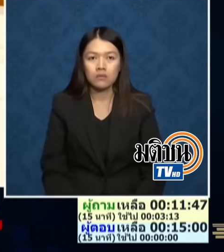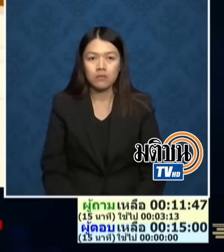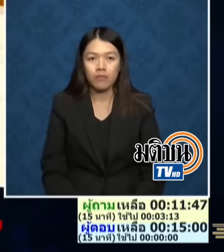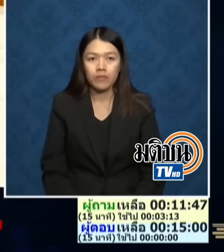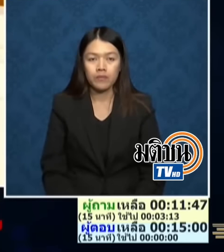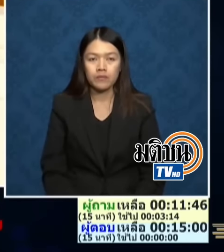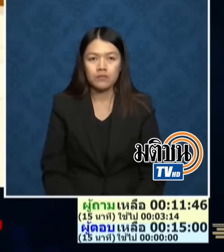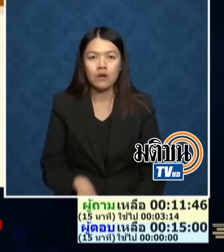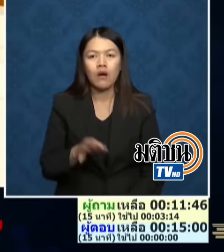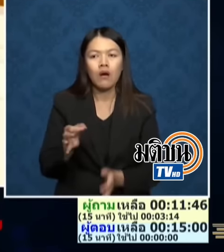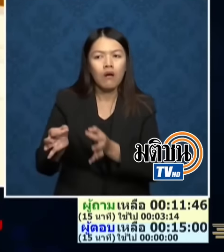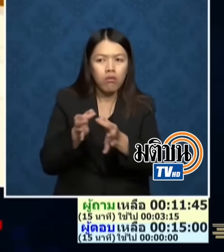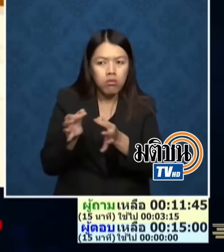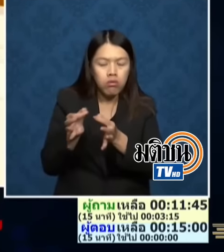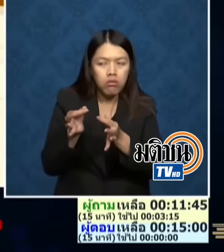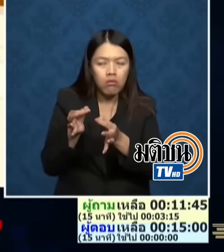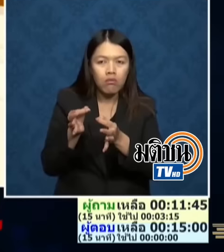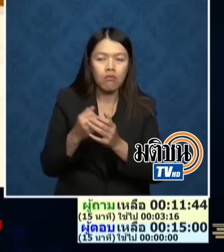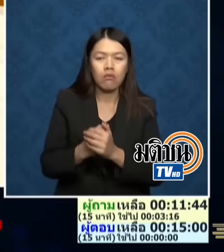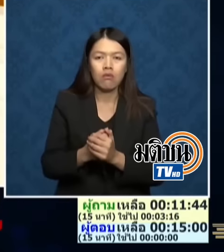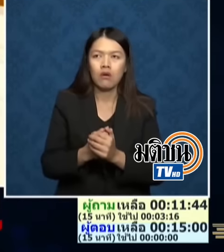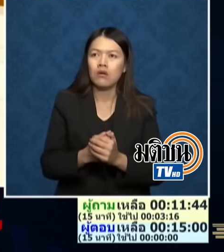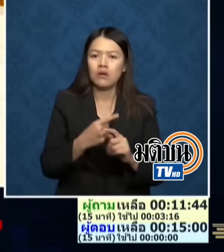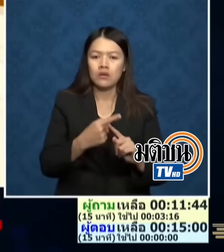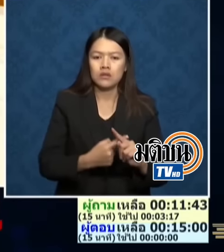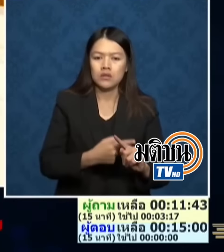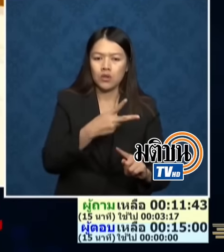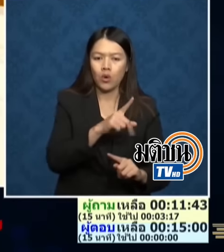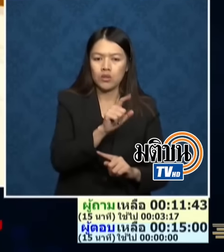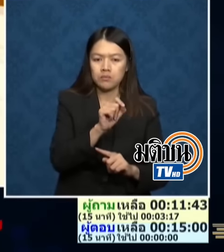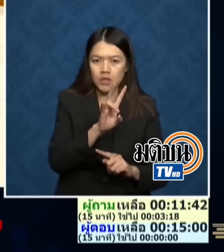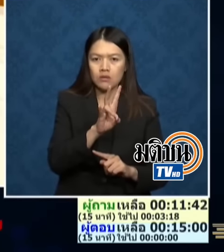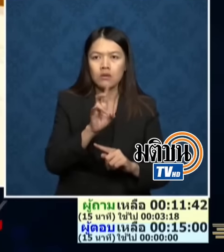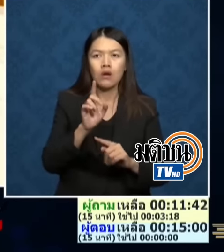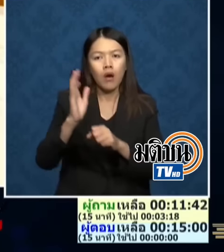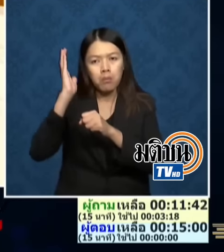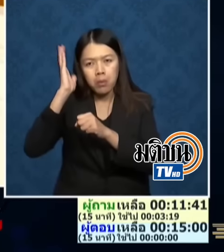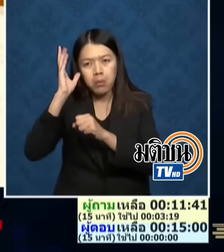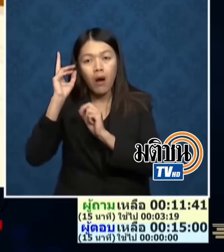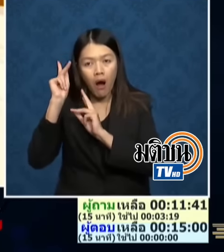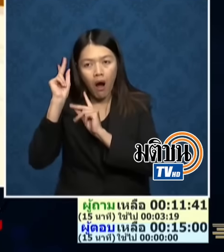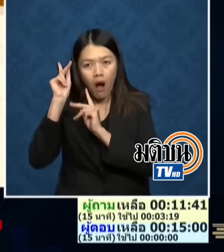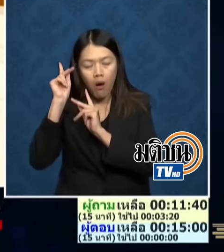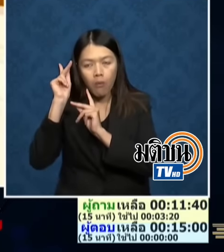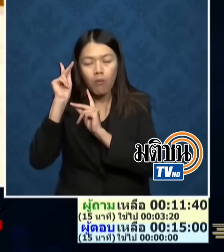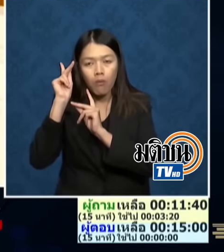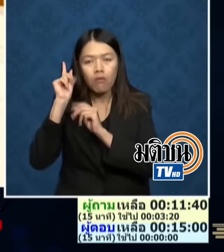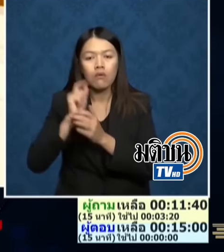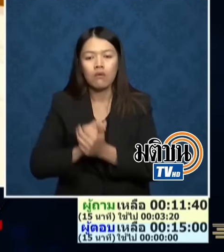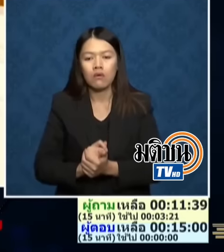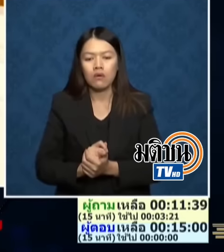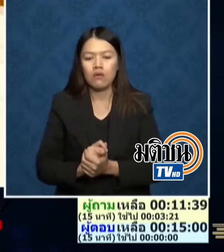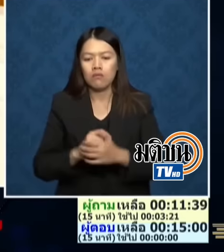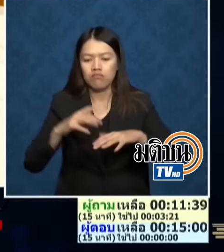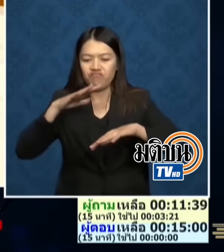แล้วก็ท่านกมาชีแจงเมื่อวันที่ 27กุมพาพันที่ผ่านมากรณีที่พิภาคที่